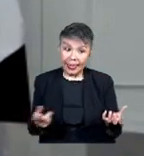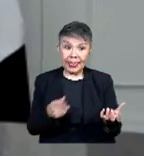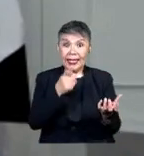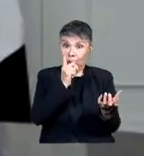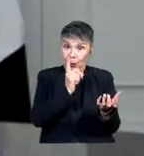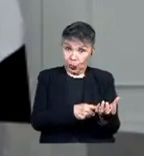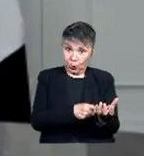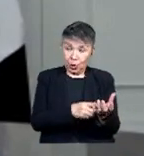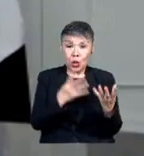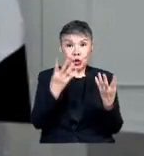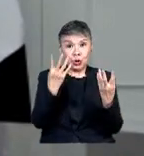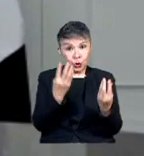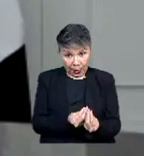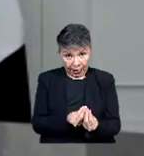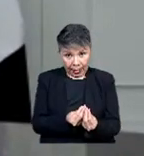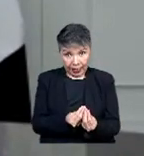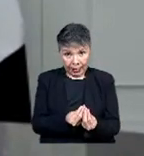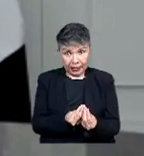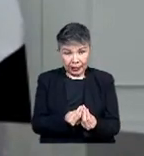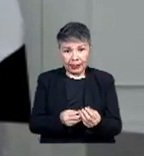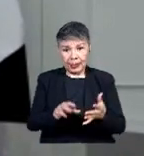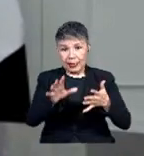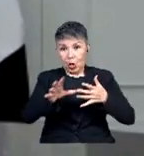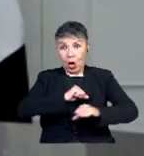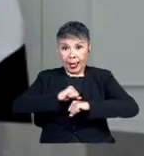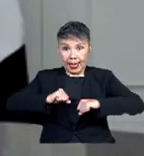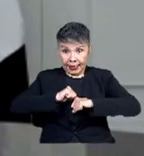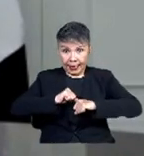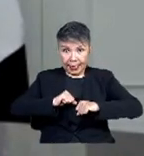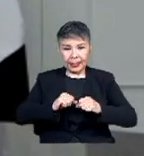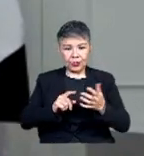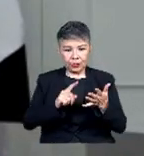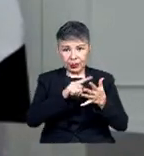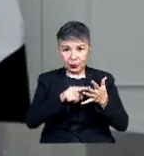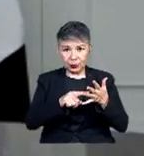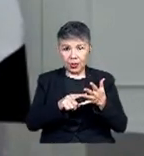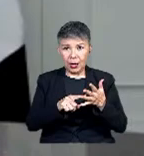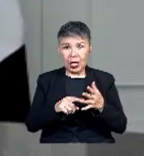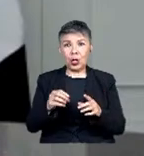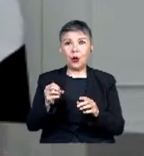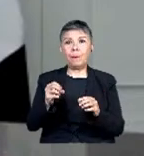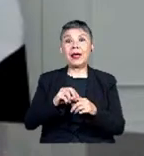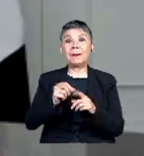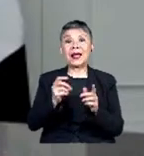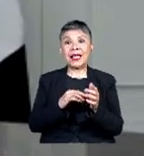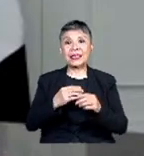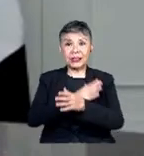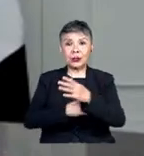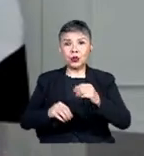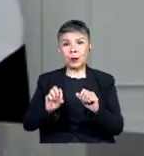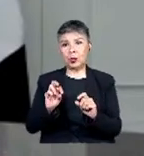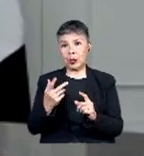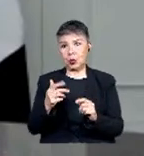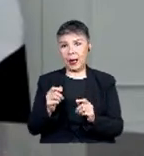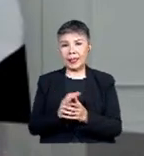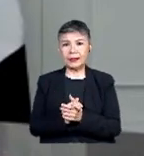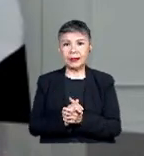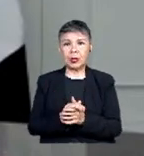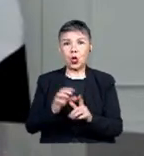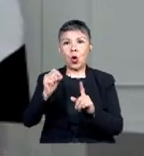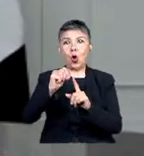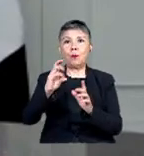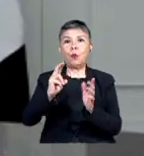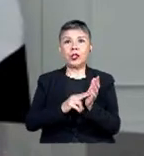dari jumlah cabor yang dipertandingkan. Peparnas hanya 12, kemudian sementara